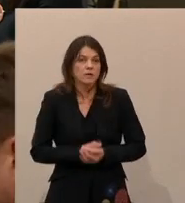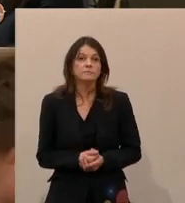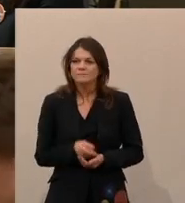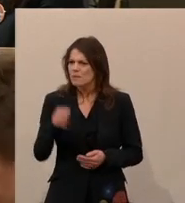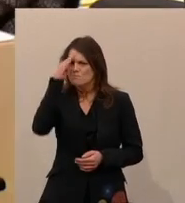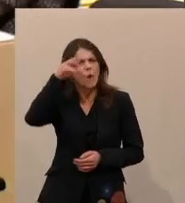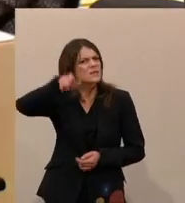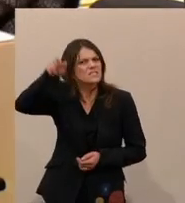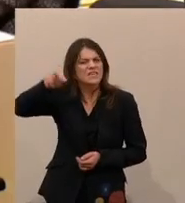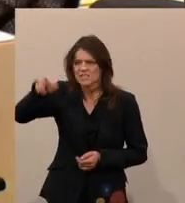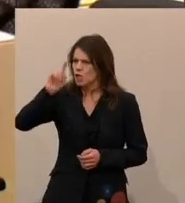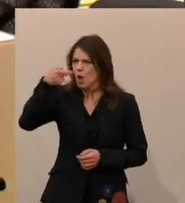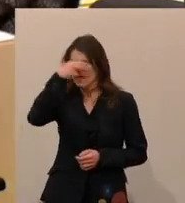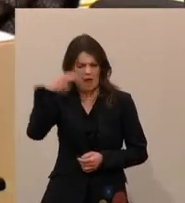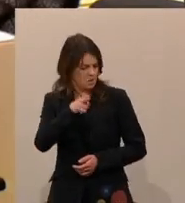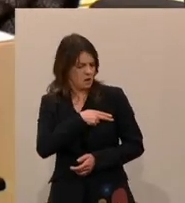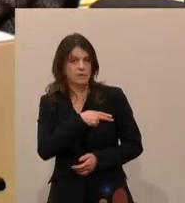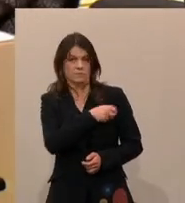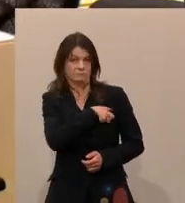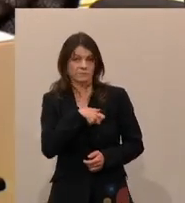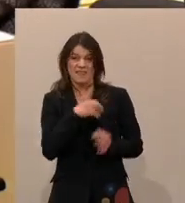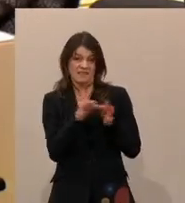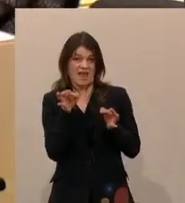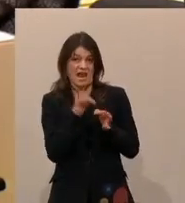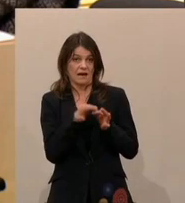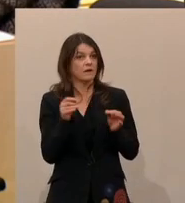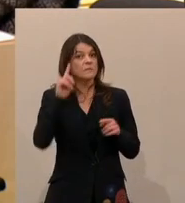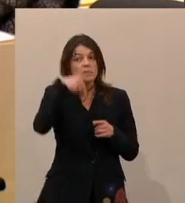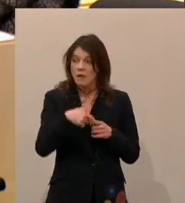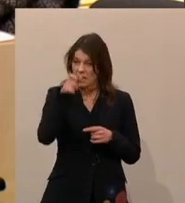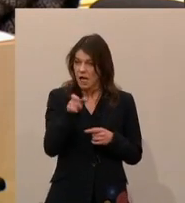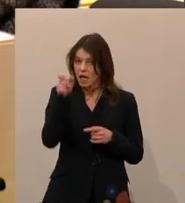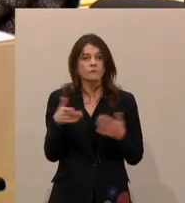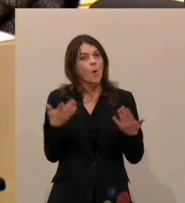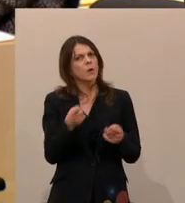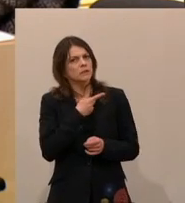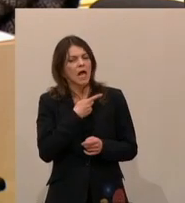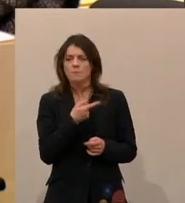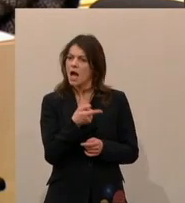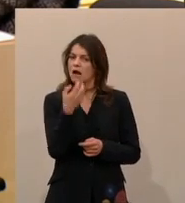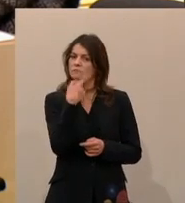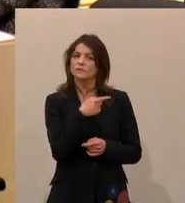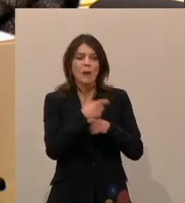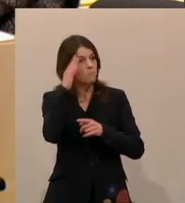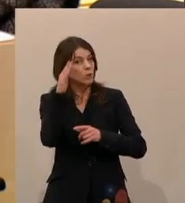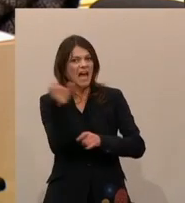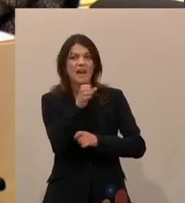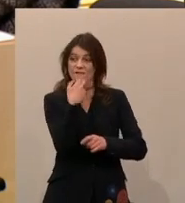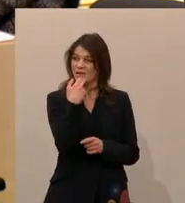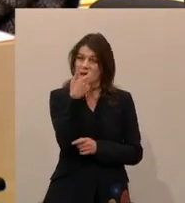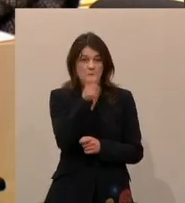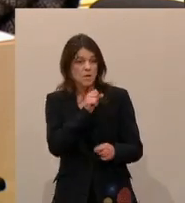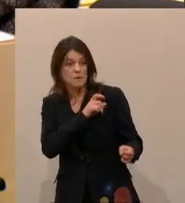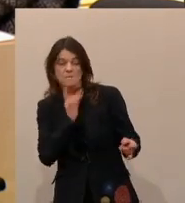dass man bei den Polizisten die Namensschilder auf die Uniform nähen soll, damit dann diejenigen, die sich vielleicht für einen polizeilichen Einsatz dann auch gleich